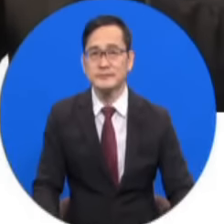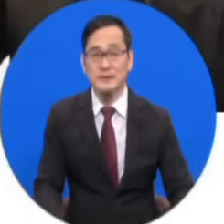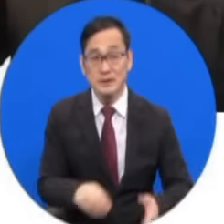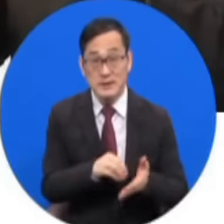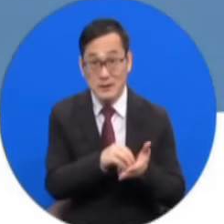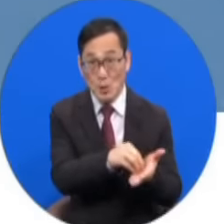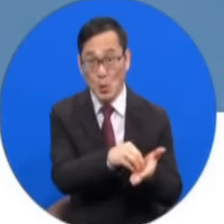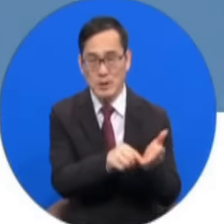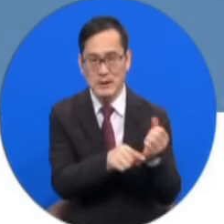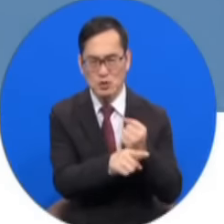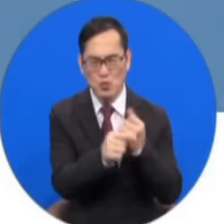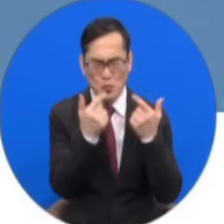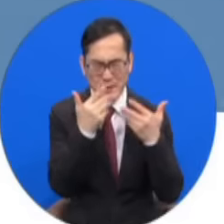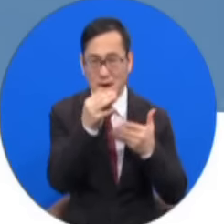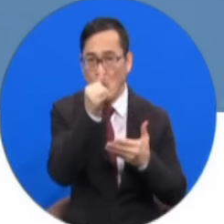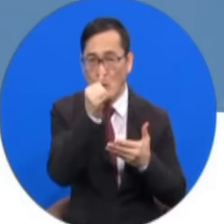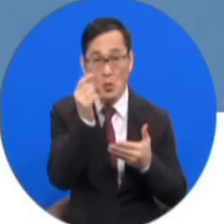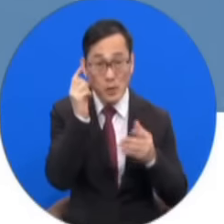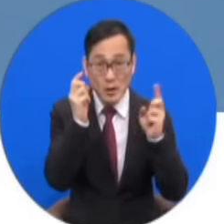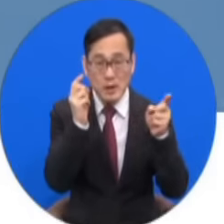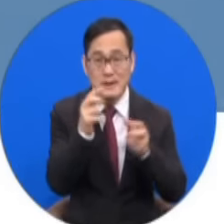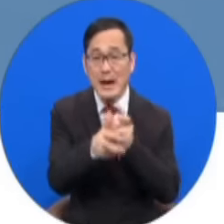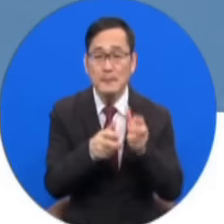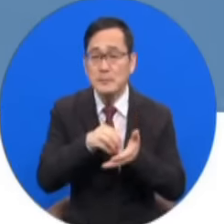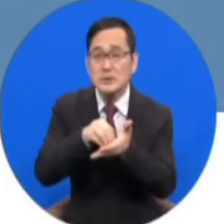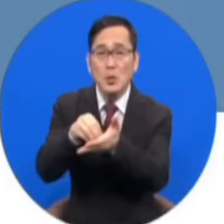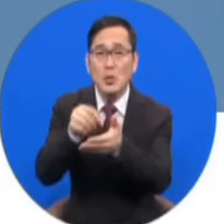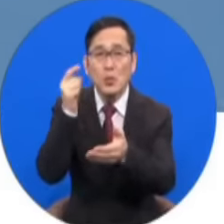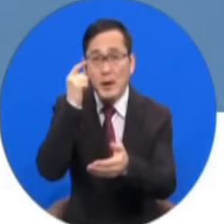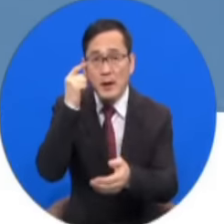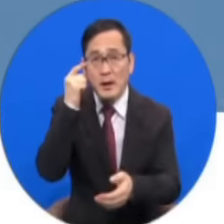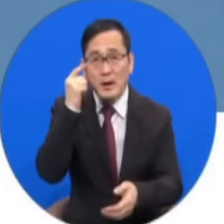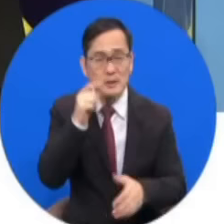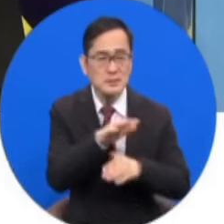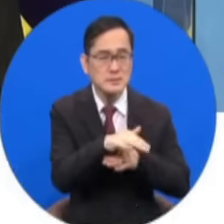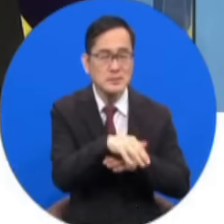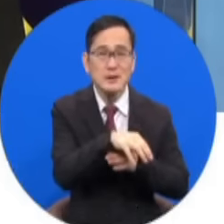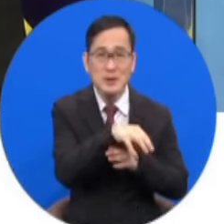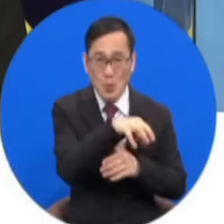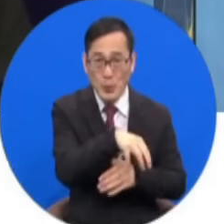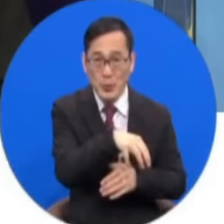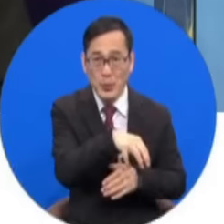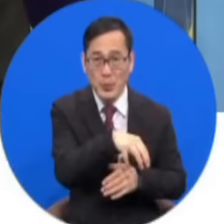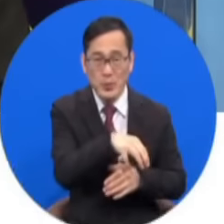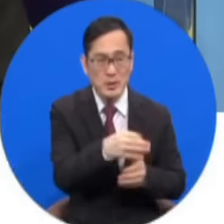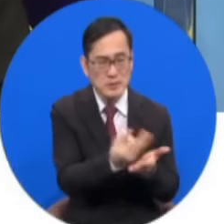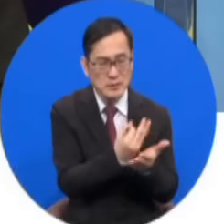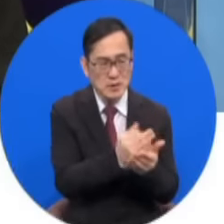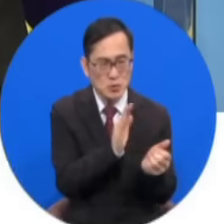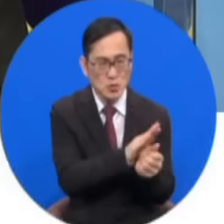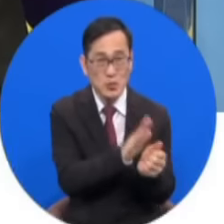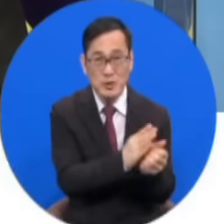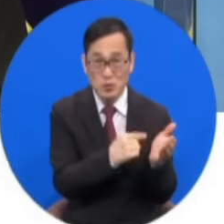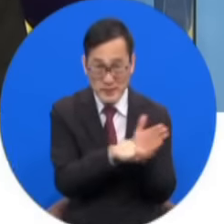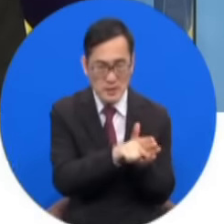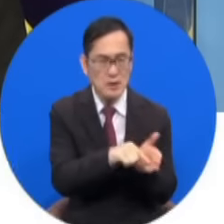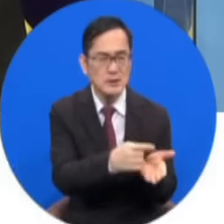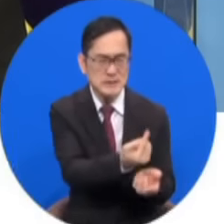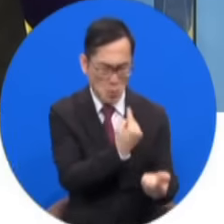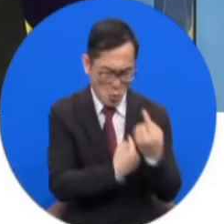하는 분명한 이유가 있습니다 지금 어 농어촌에 계신 그 농어민들에게 위한 그런